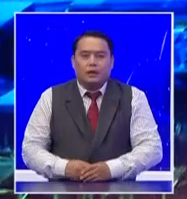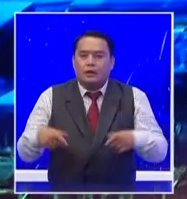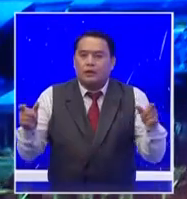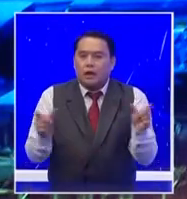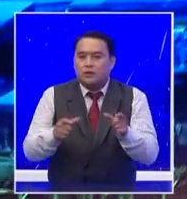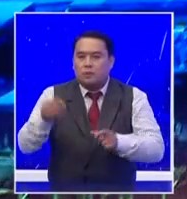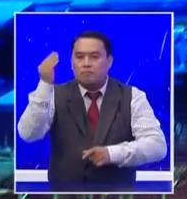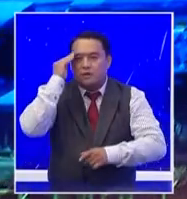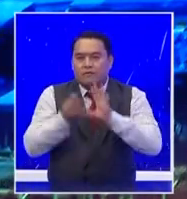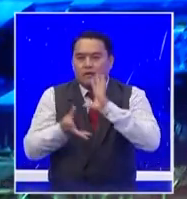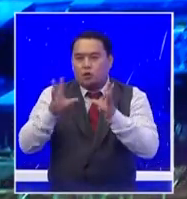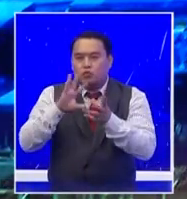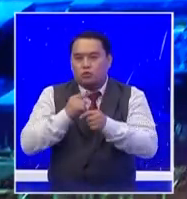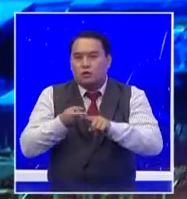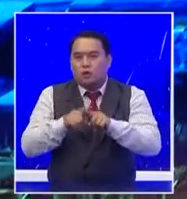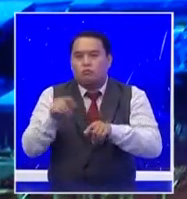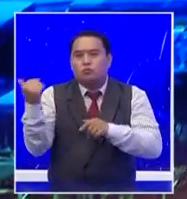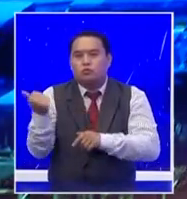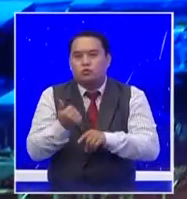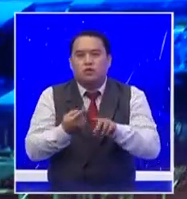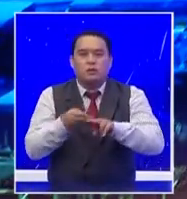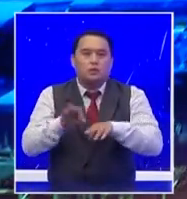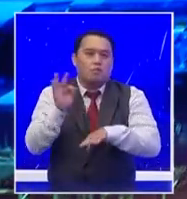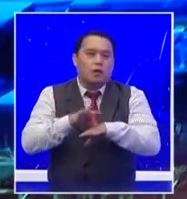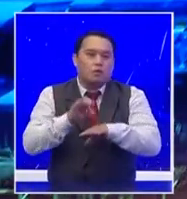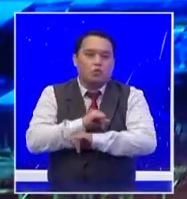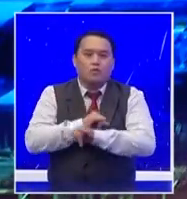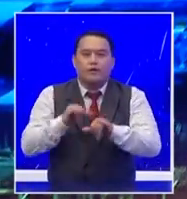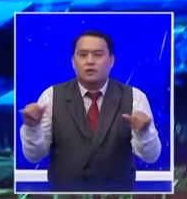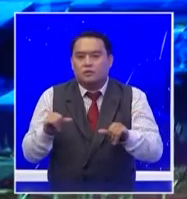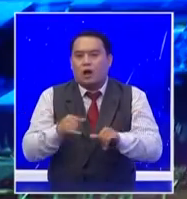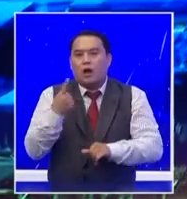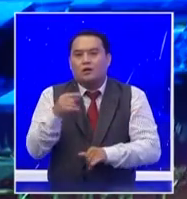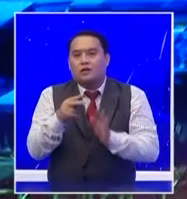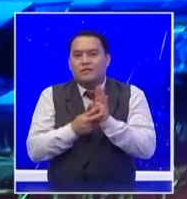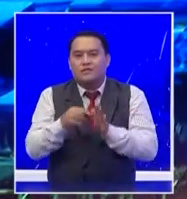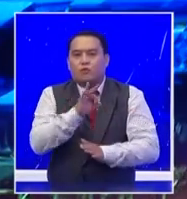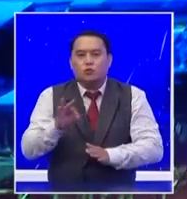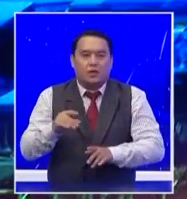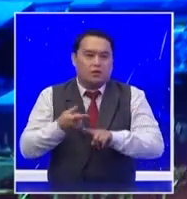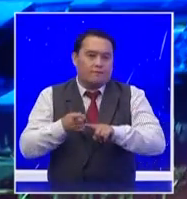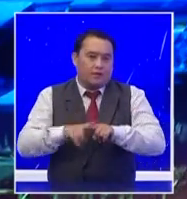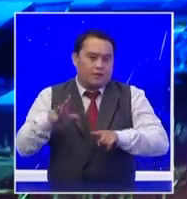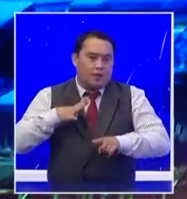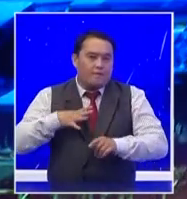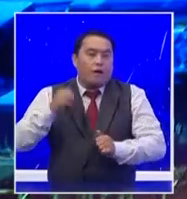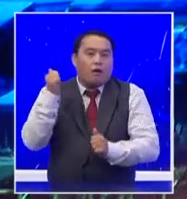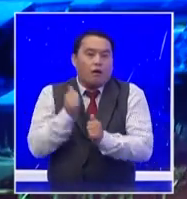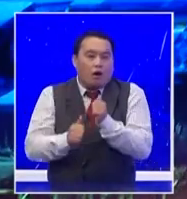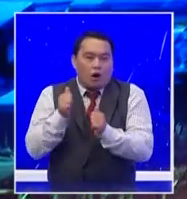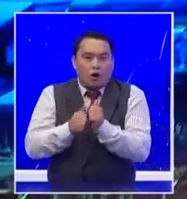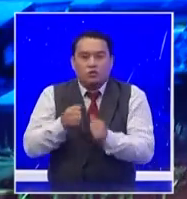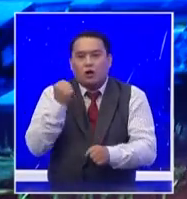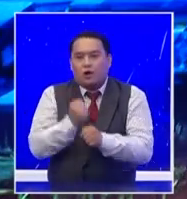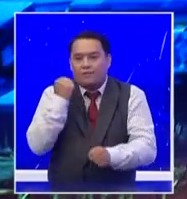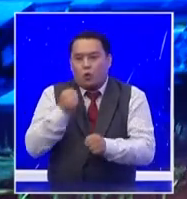Карантинные меры дают результаты. За прошлую неделю рост заболеваемости коронавирусом составил всего 1,8%. До введения